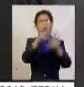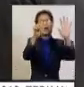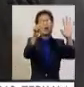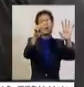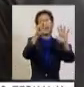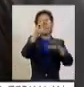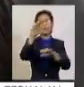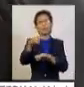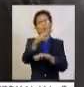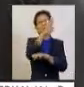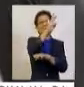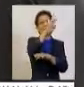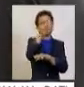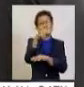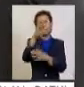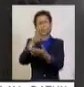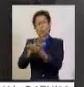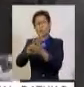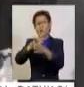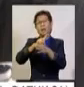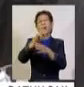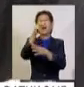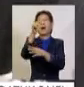di seluruh negara.